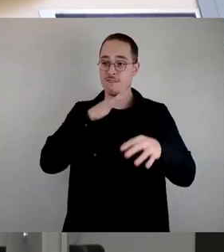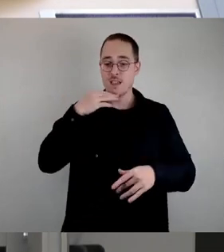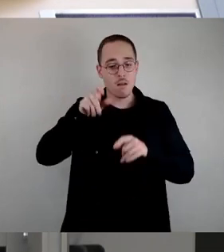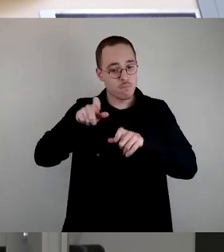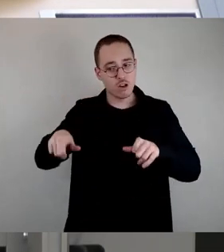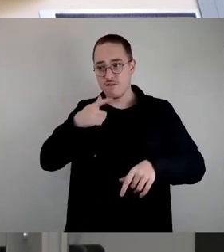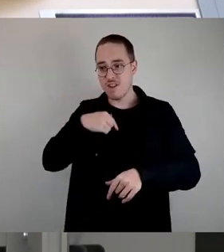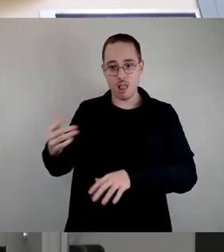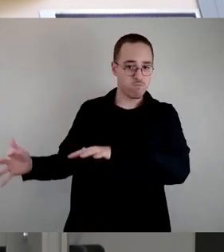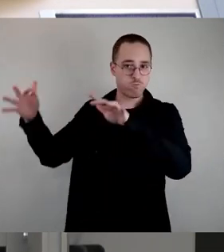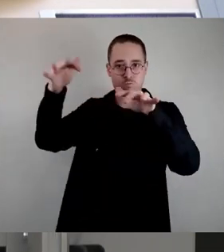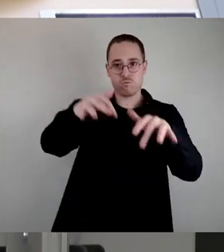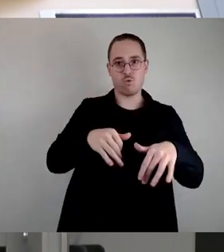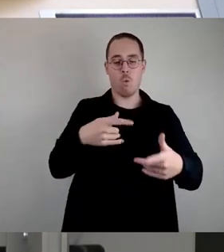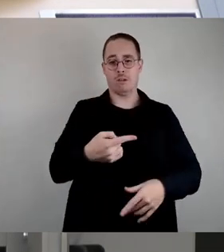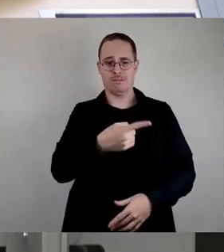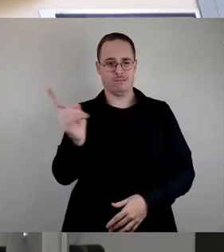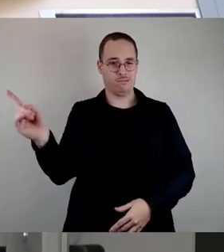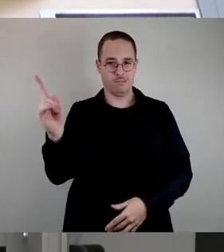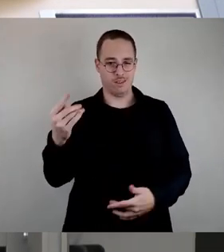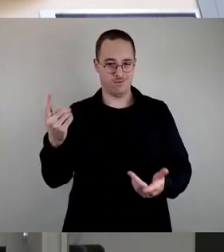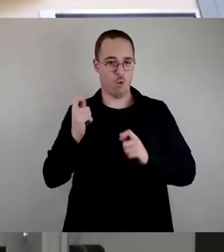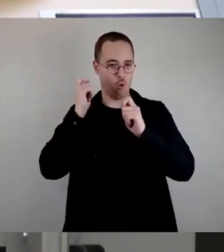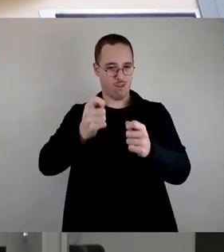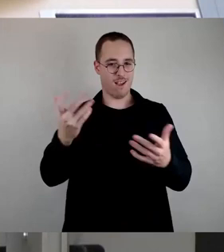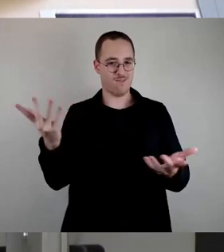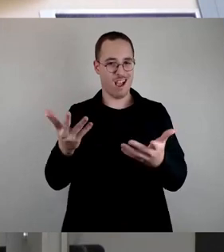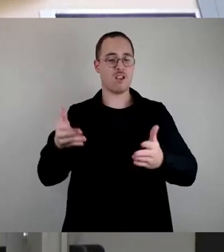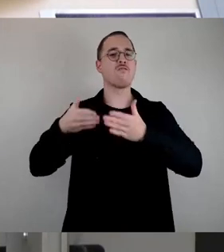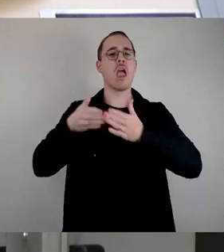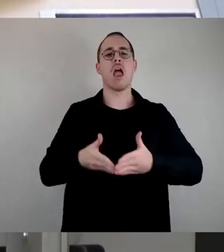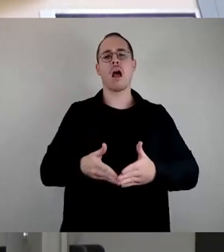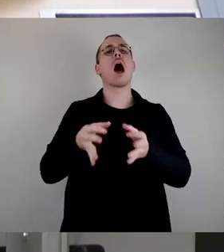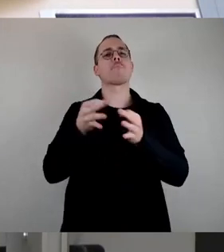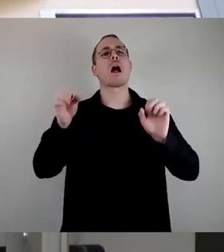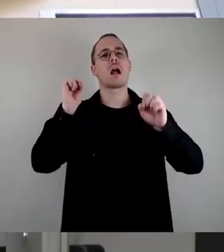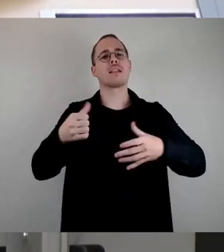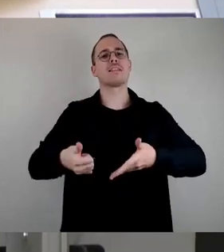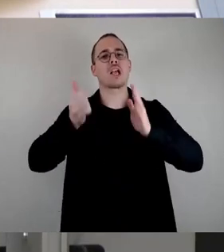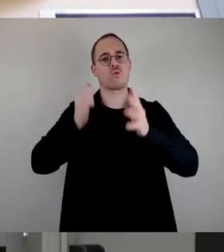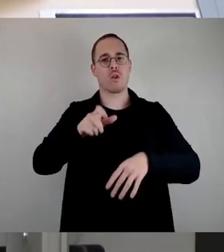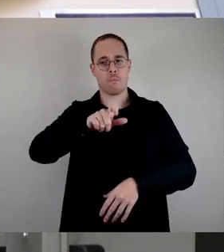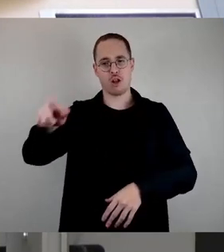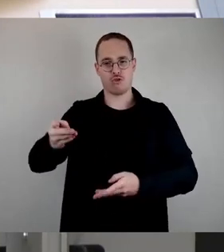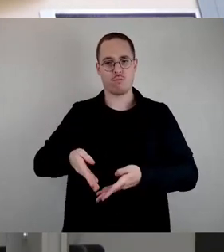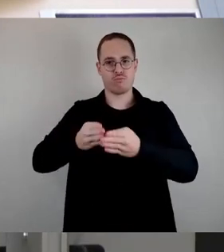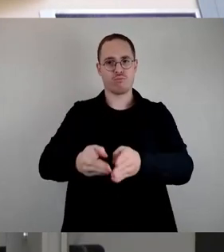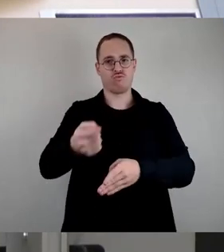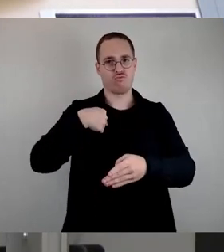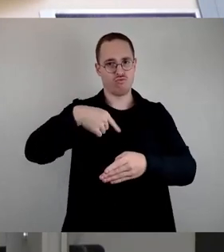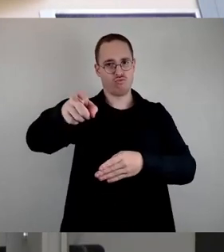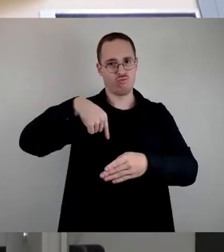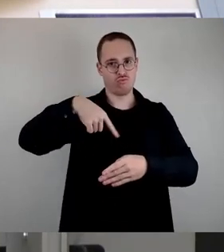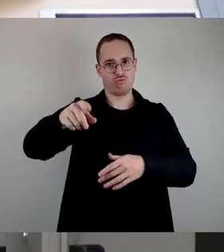Fähre, die 600 Leute am Tag transportiert. Und wie viele Leute stellen Sie sich eigentlich vor, wenn die Messe dann stattfindet, passen